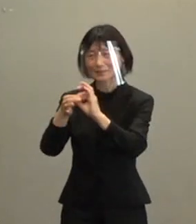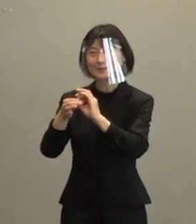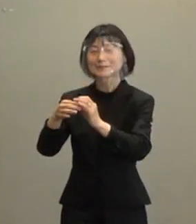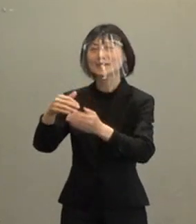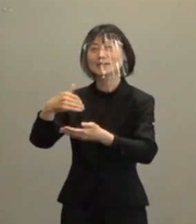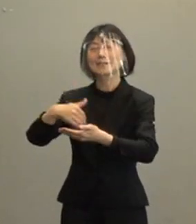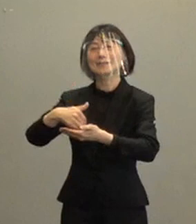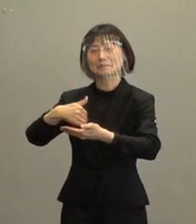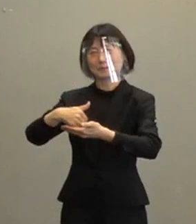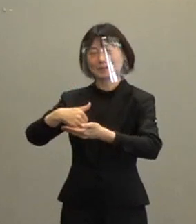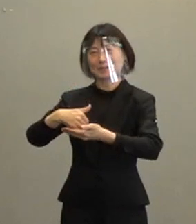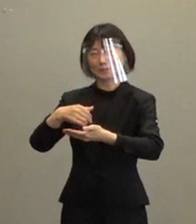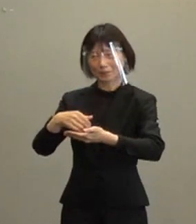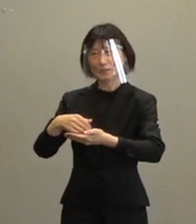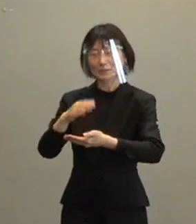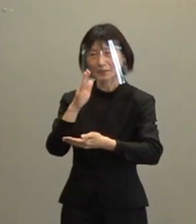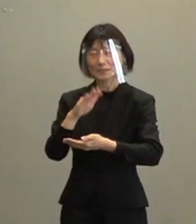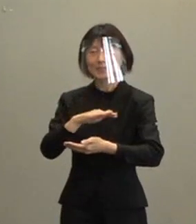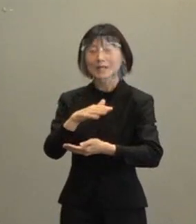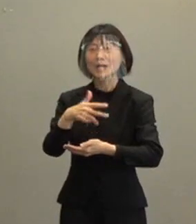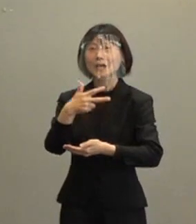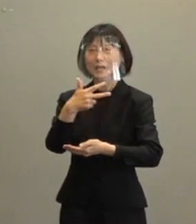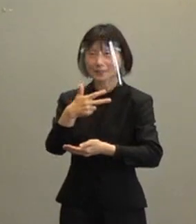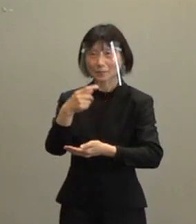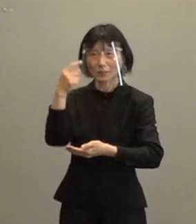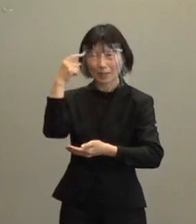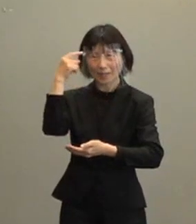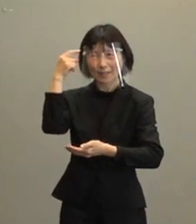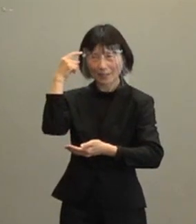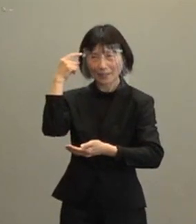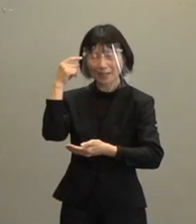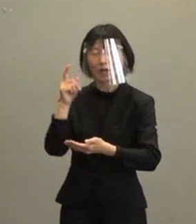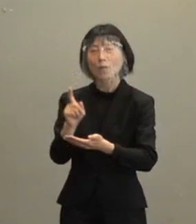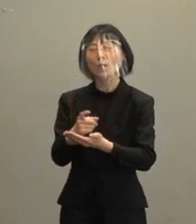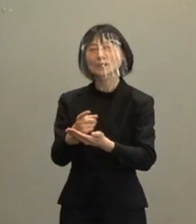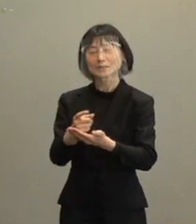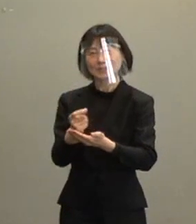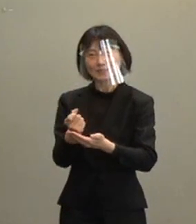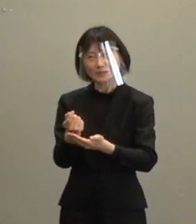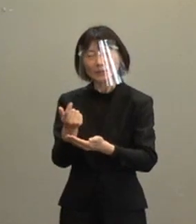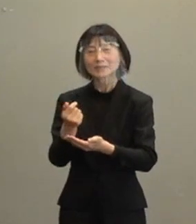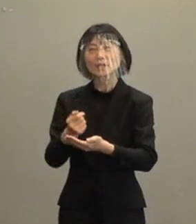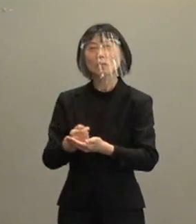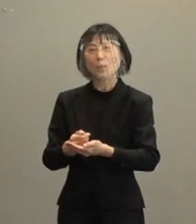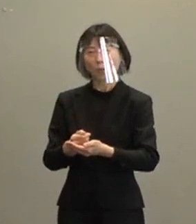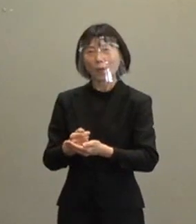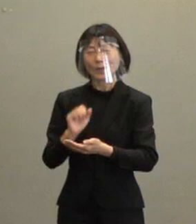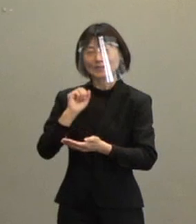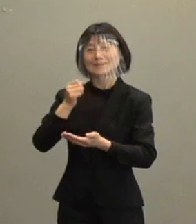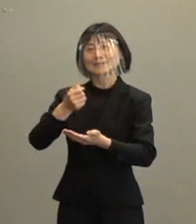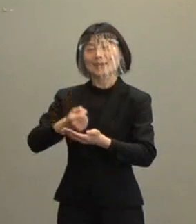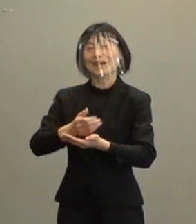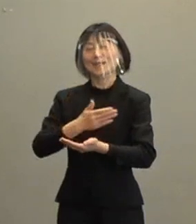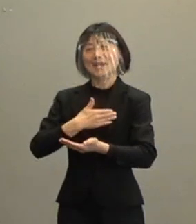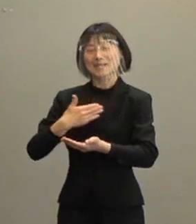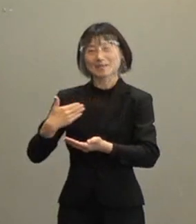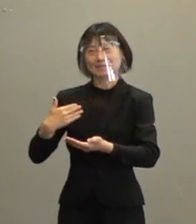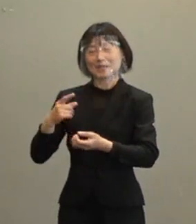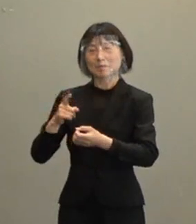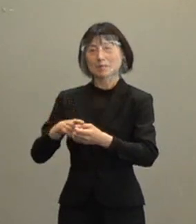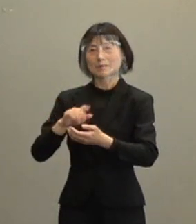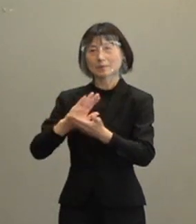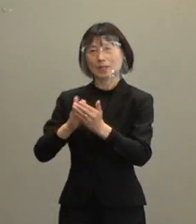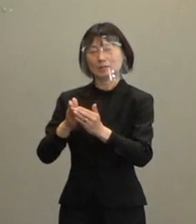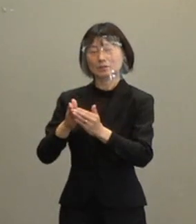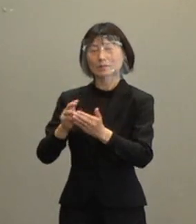ただきましたけれども、そうした市原さんのお考えや方針が少しでも実現できるようにですね、県として